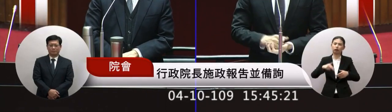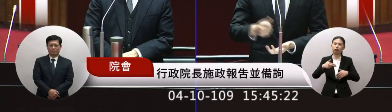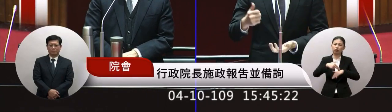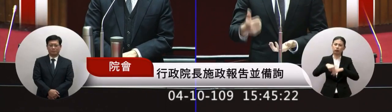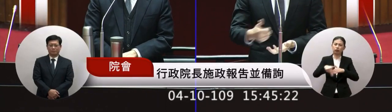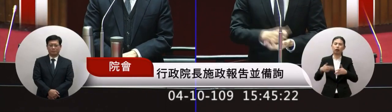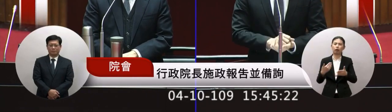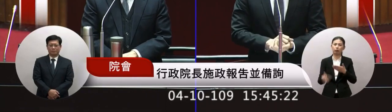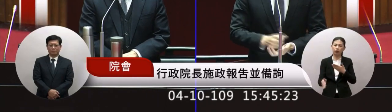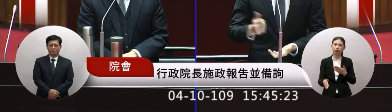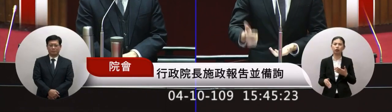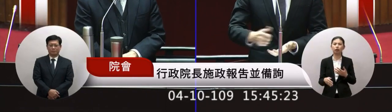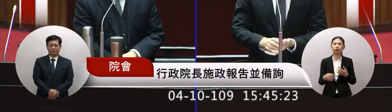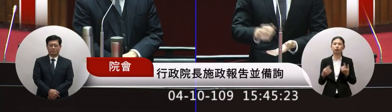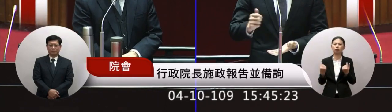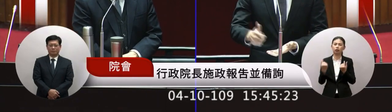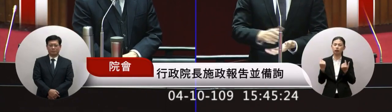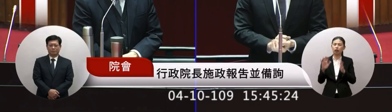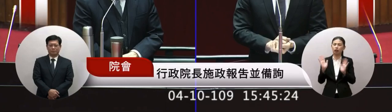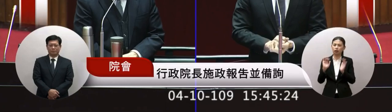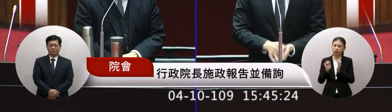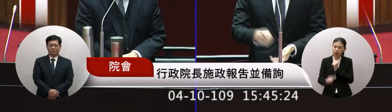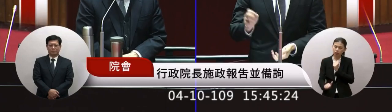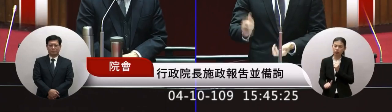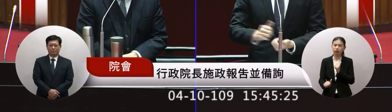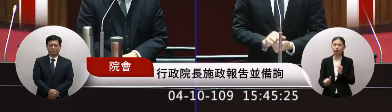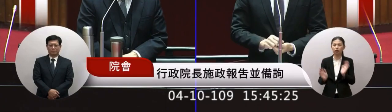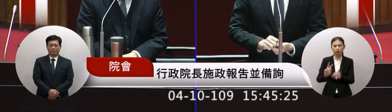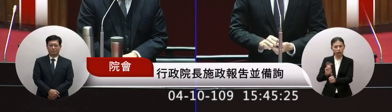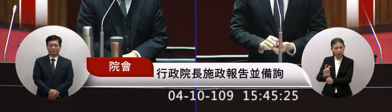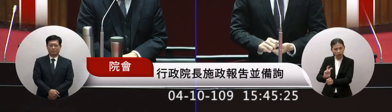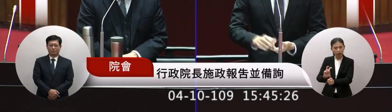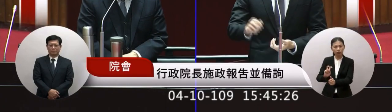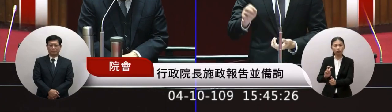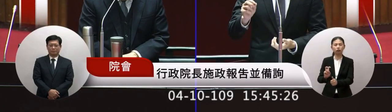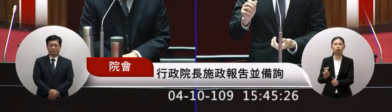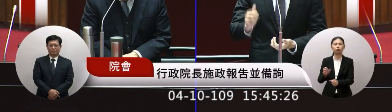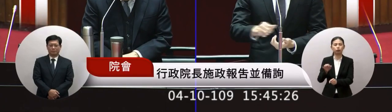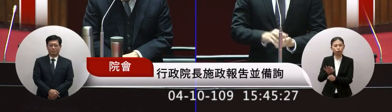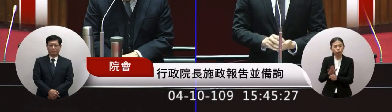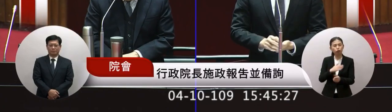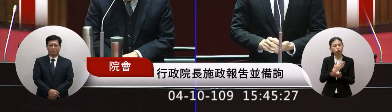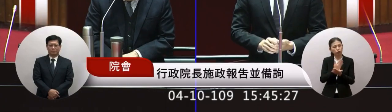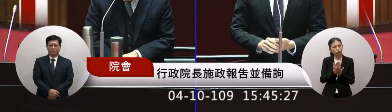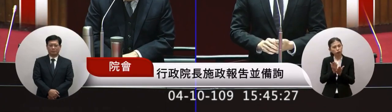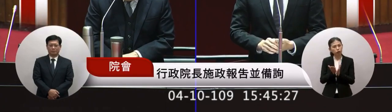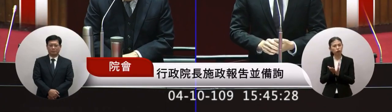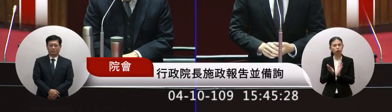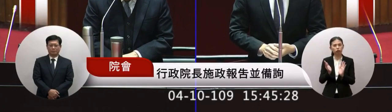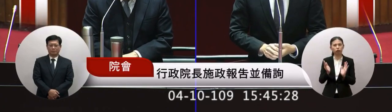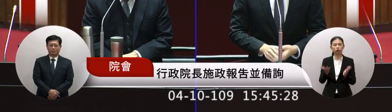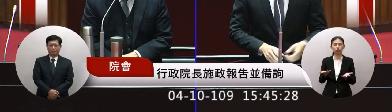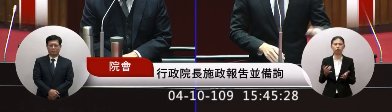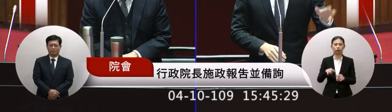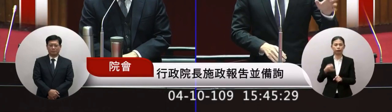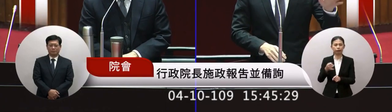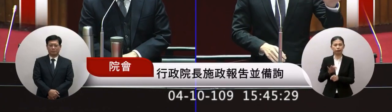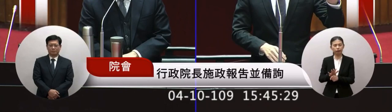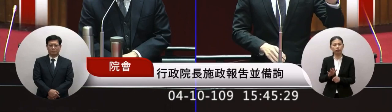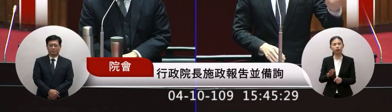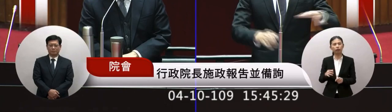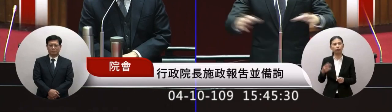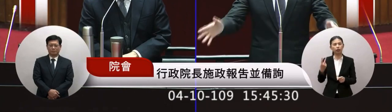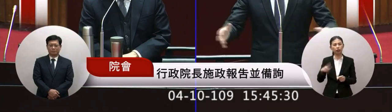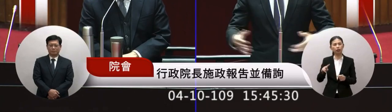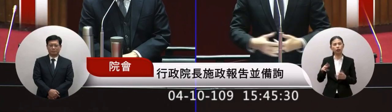请这个生育啦、托育的补助啦吼，啊，还有这个育儿的津贴啦，还有刷落来，还